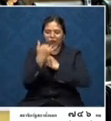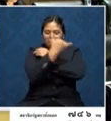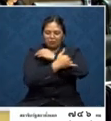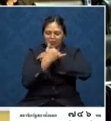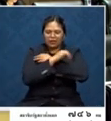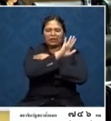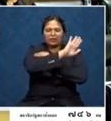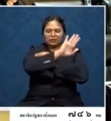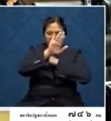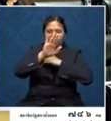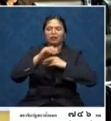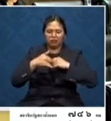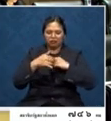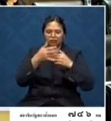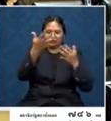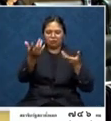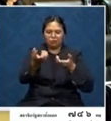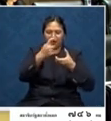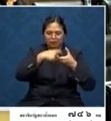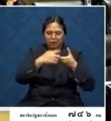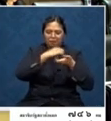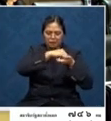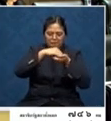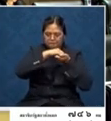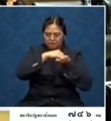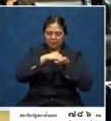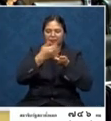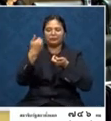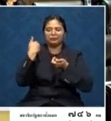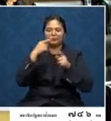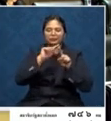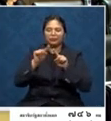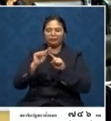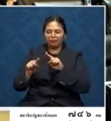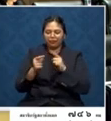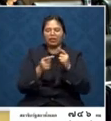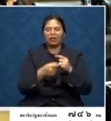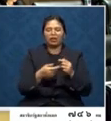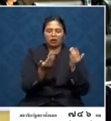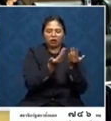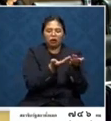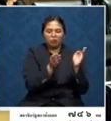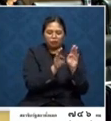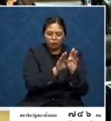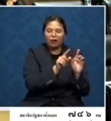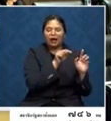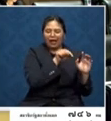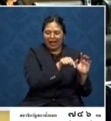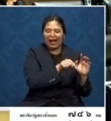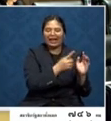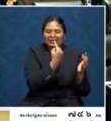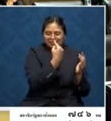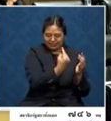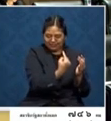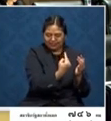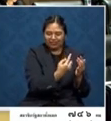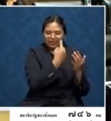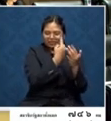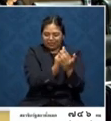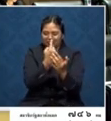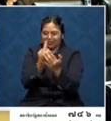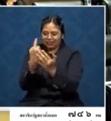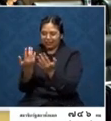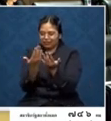ดังนั้นดิฉันจึงเห็นด้วยเป็นอย่างยิ่งค่ะที่รัฐบาลจะทำโครงการ1ครอบครัว1ซอฟต์พาวเวอร์ที่หลายท่านอาจต้องตั้ง